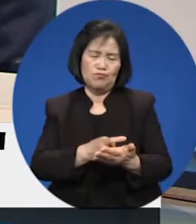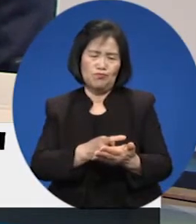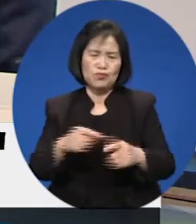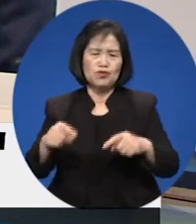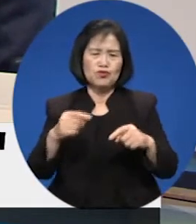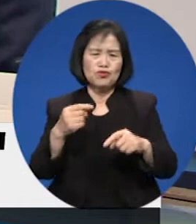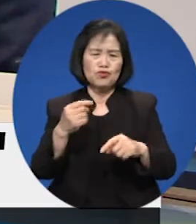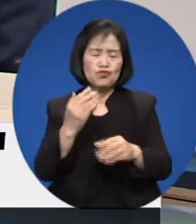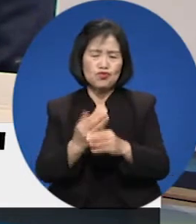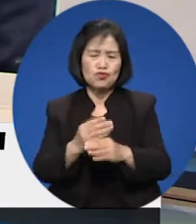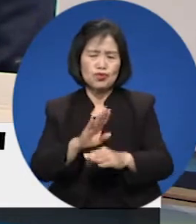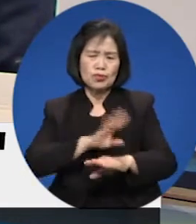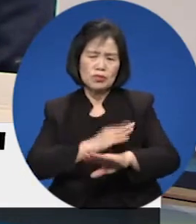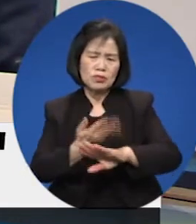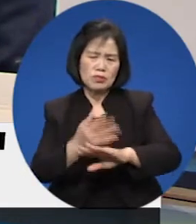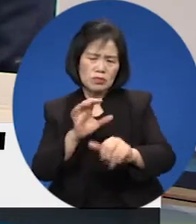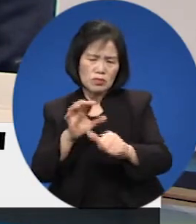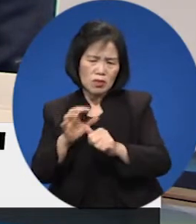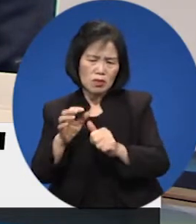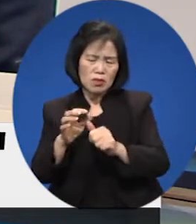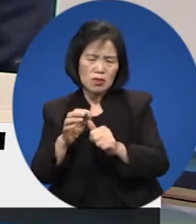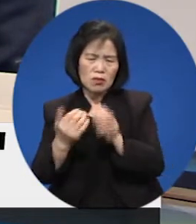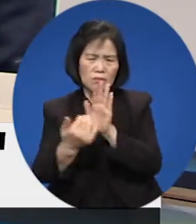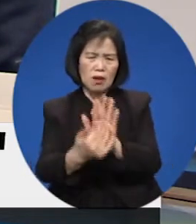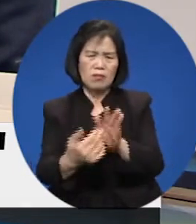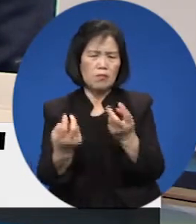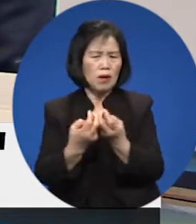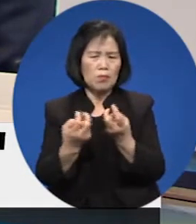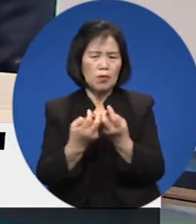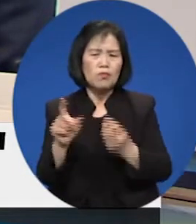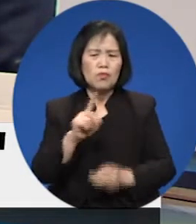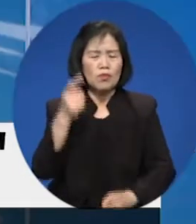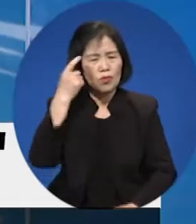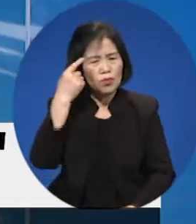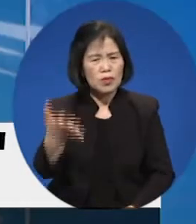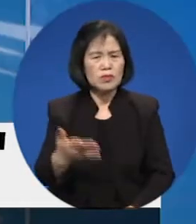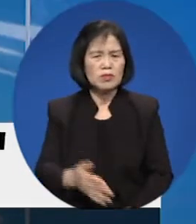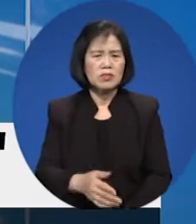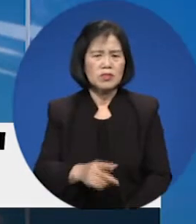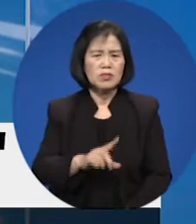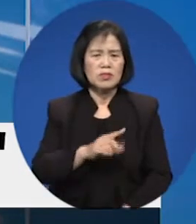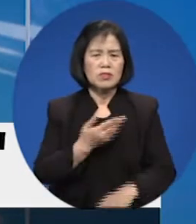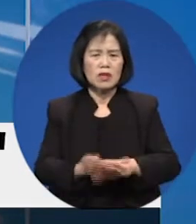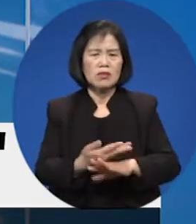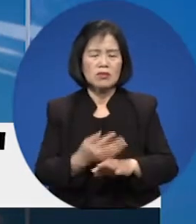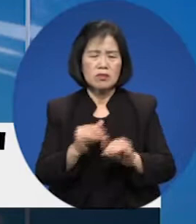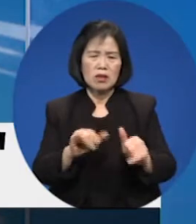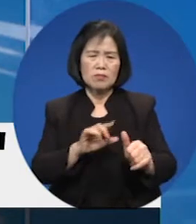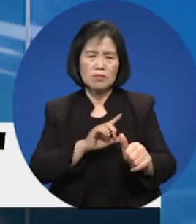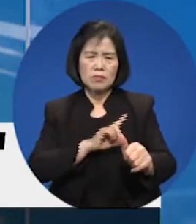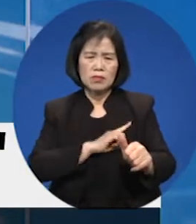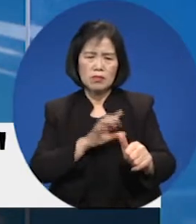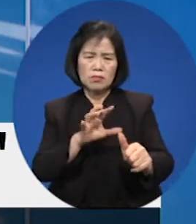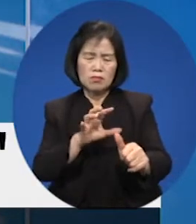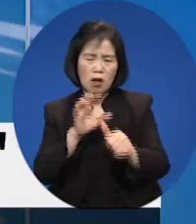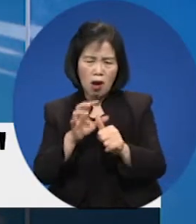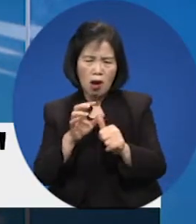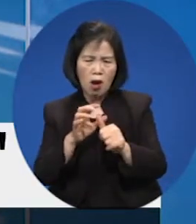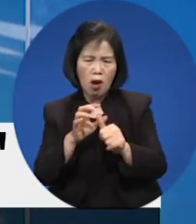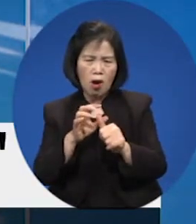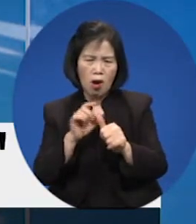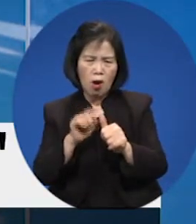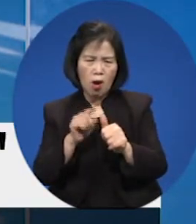차명 거래를 막을 방법 자체가 없습니까 차명 거래 라는 걸 갖다가 막을 수 있는 방법이 없죠 그것은